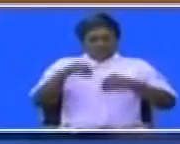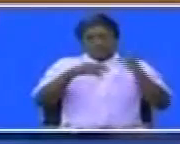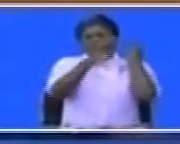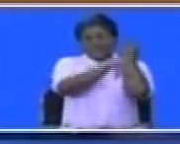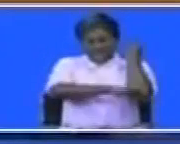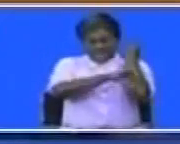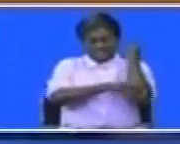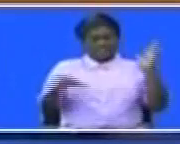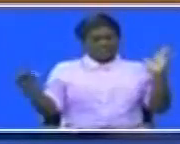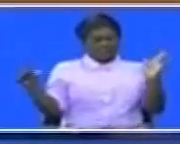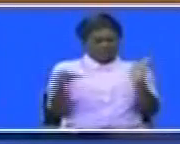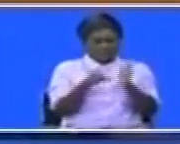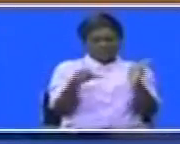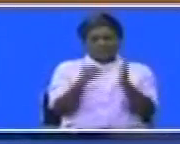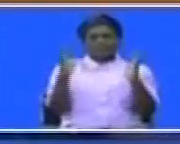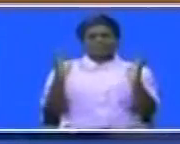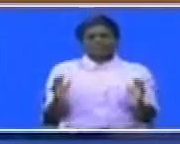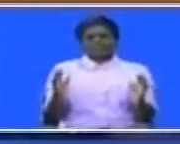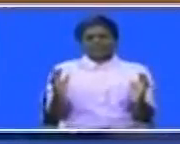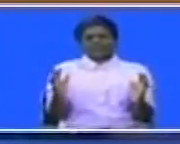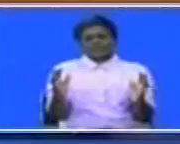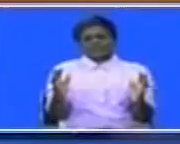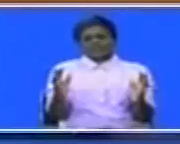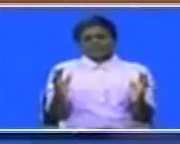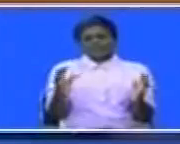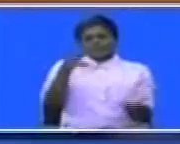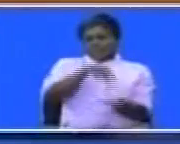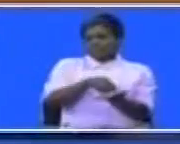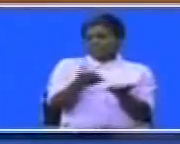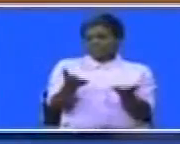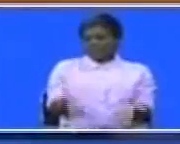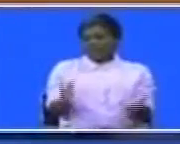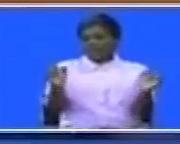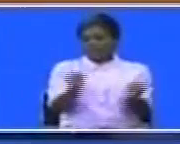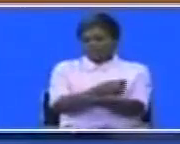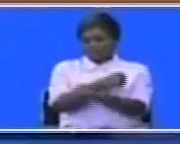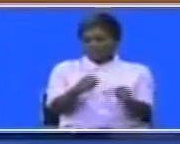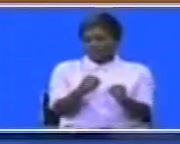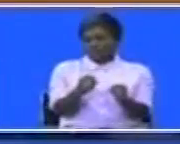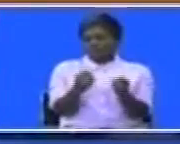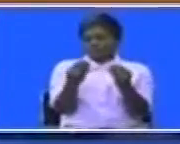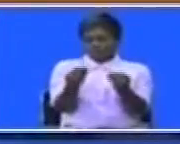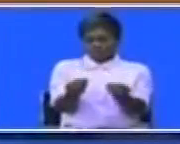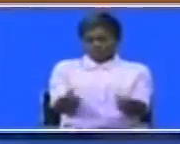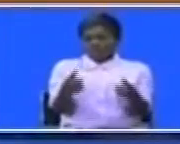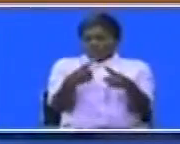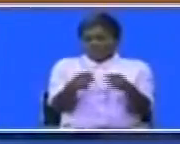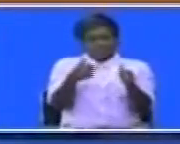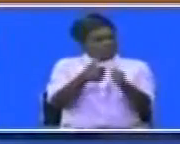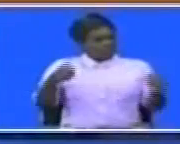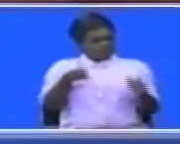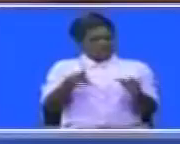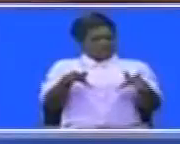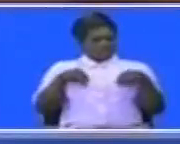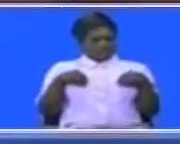is endemic. Perhaps we are at a place where we may not be able to get ourselves out. We refuse to accept